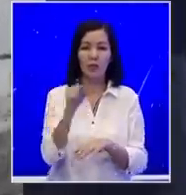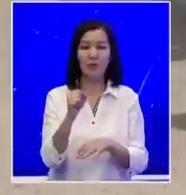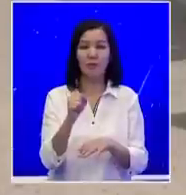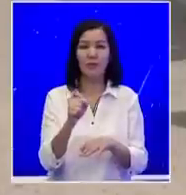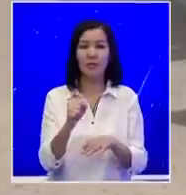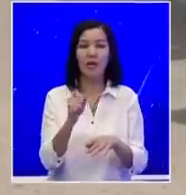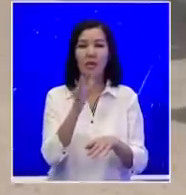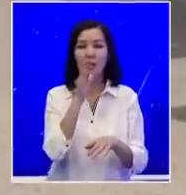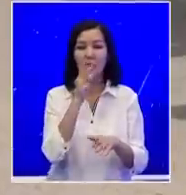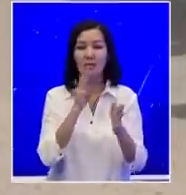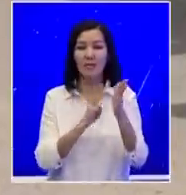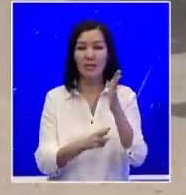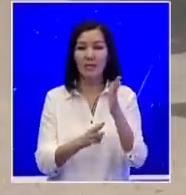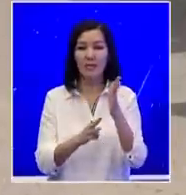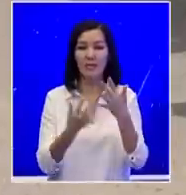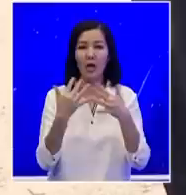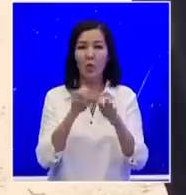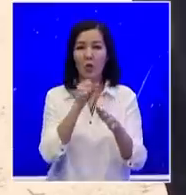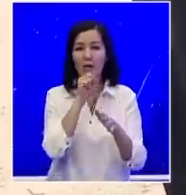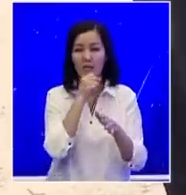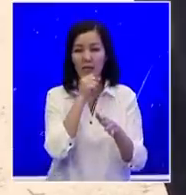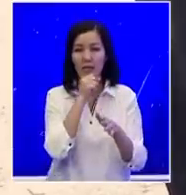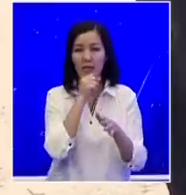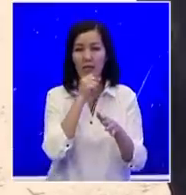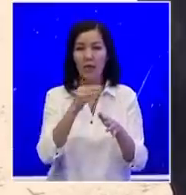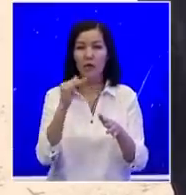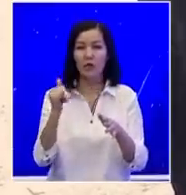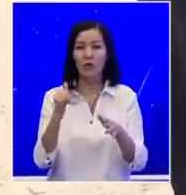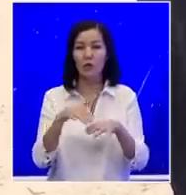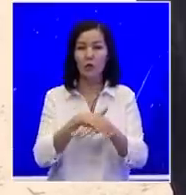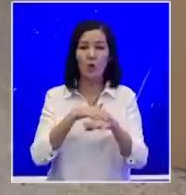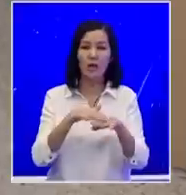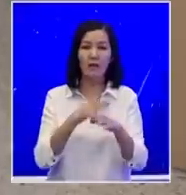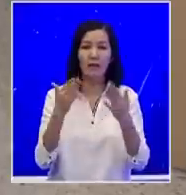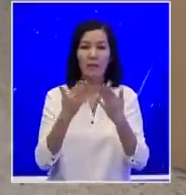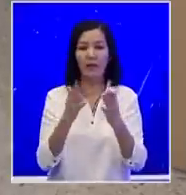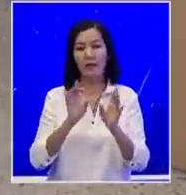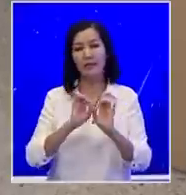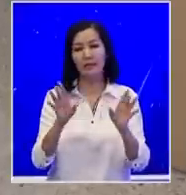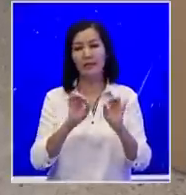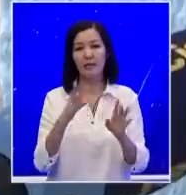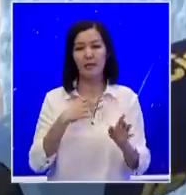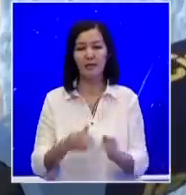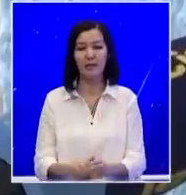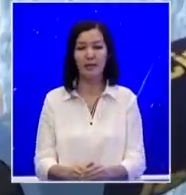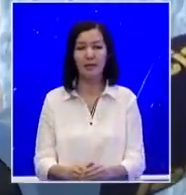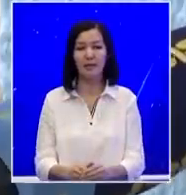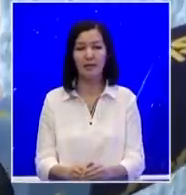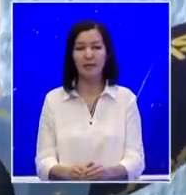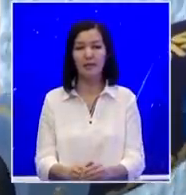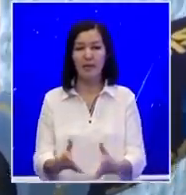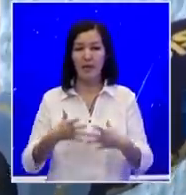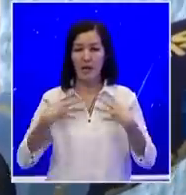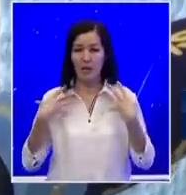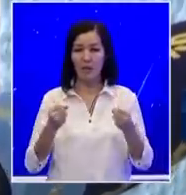Жасы 80-нің сеңгіріне шыққан ауыл ақсақалы да Жетісу жұртына дуалы аузымен ақ батасын арнады. Аман болып